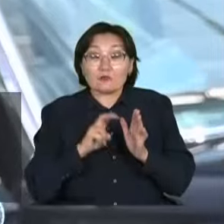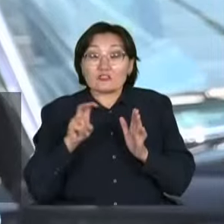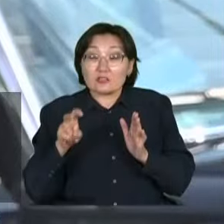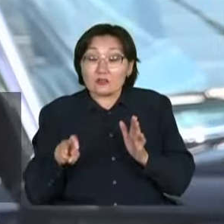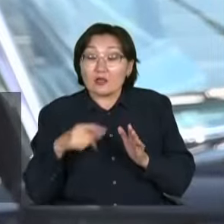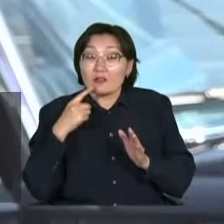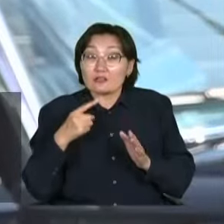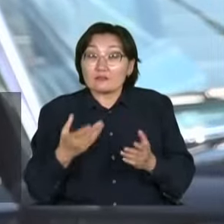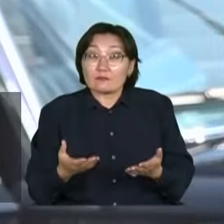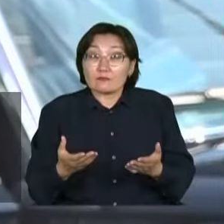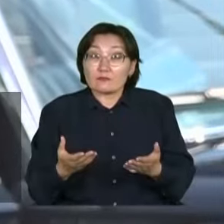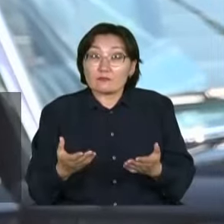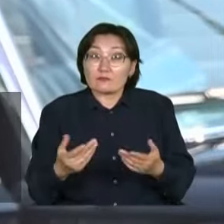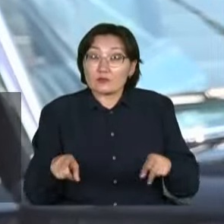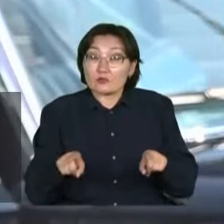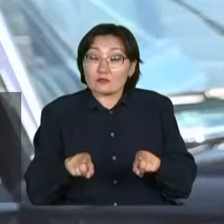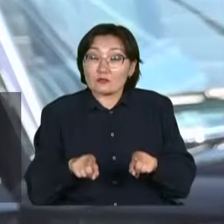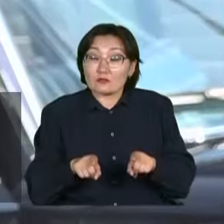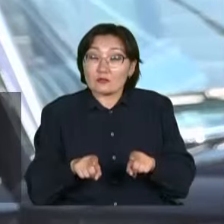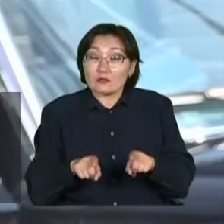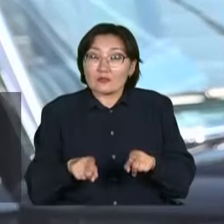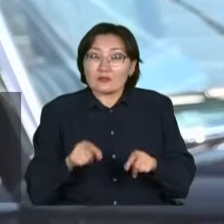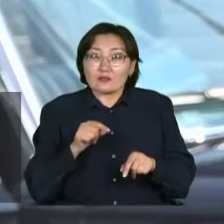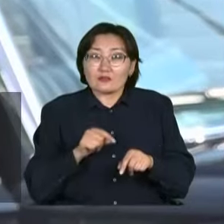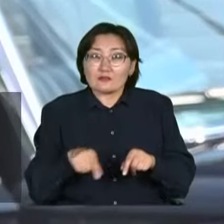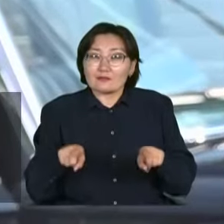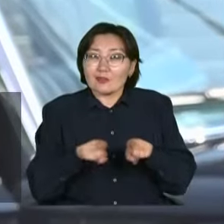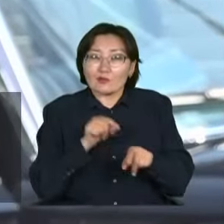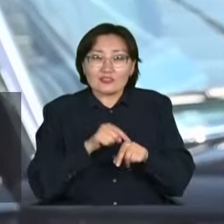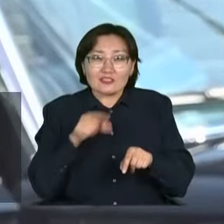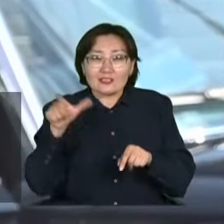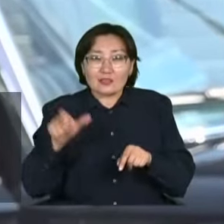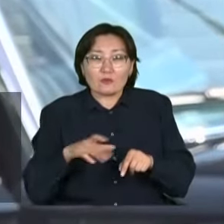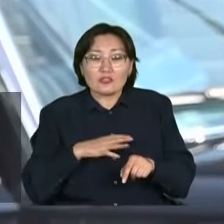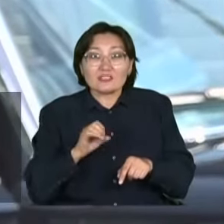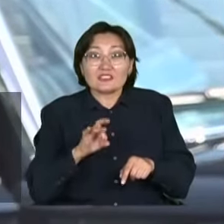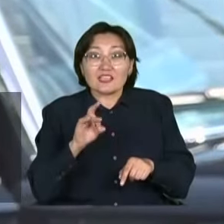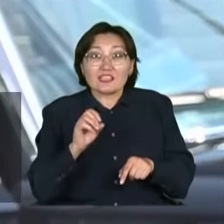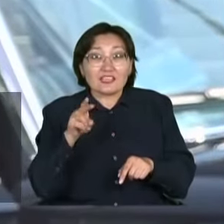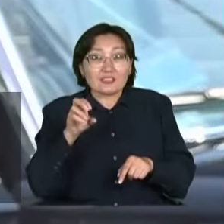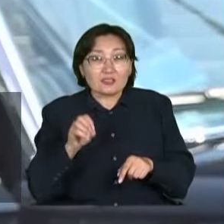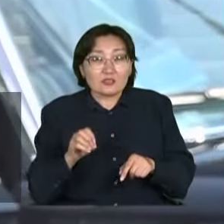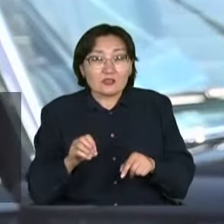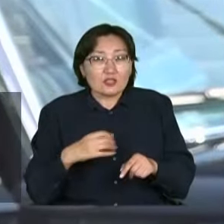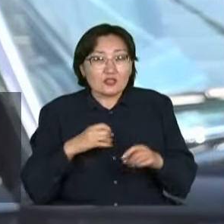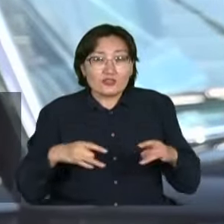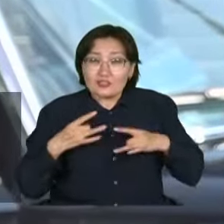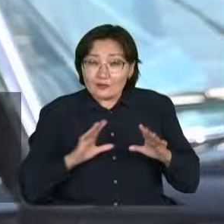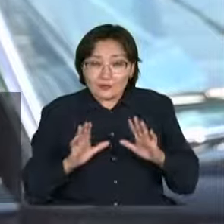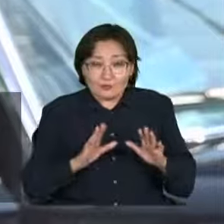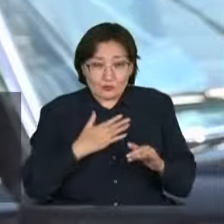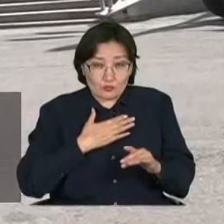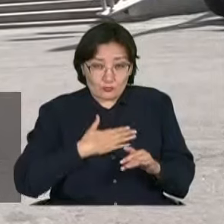говорит, как он такой был действительно чувствительный, он говорит, Сереке, говорит, не нервничай, ты, говорит,